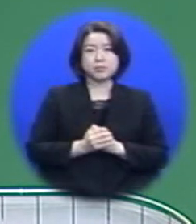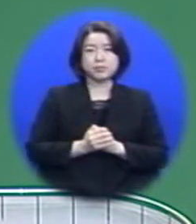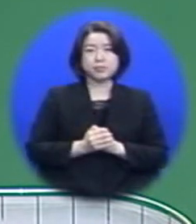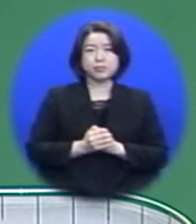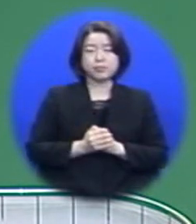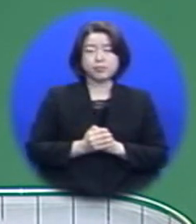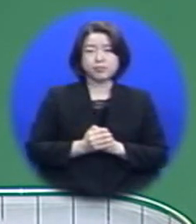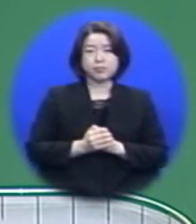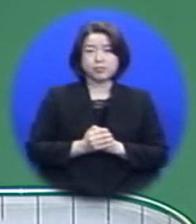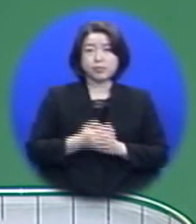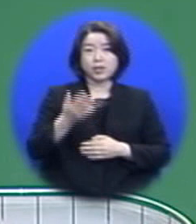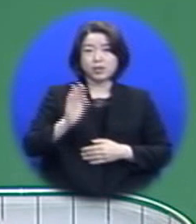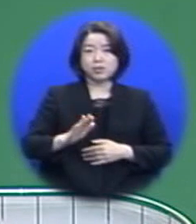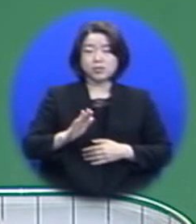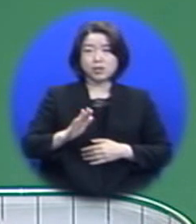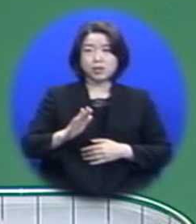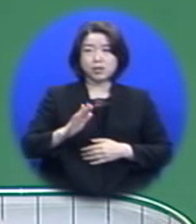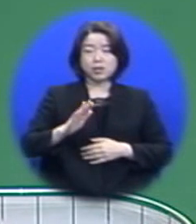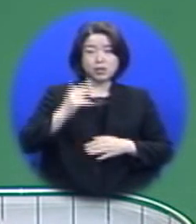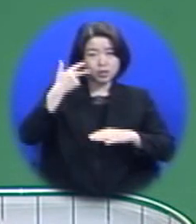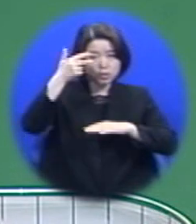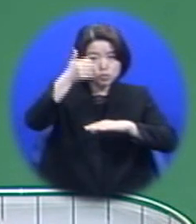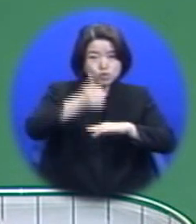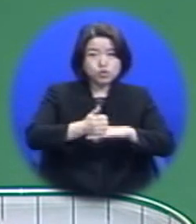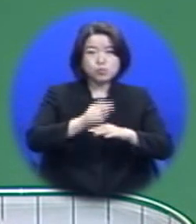내보냈습니다 근데 주말마다